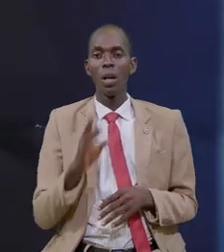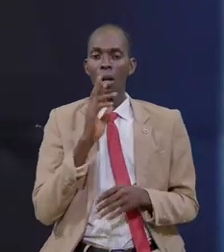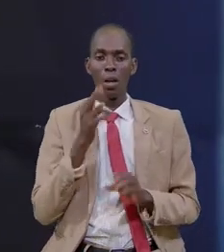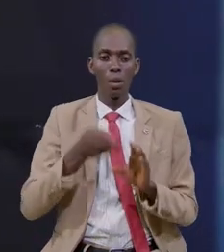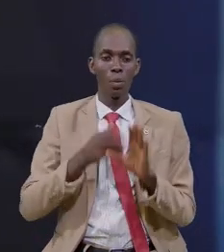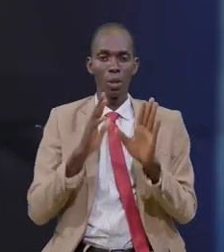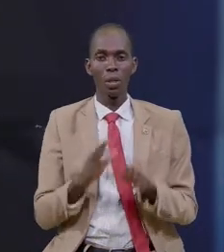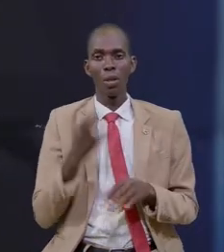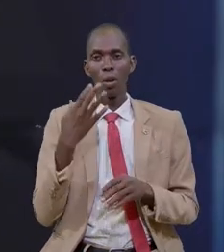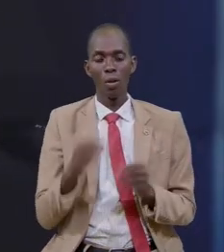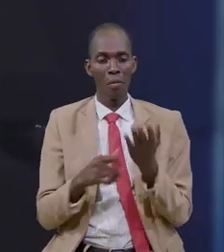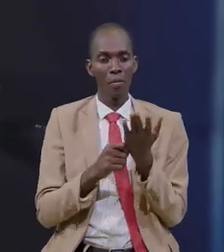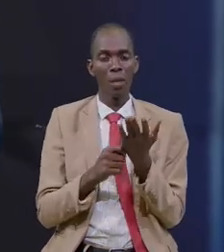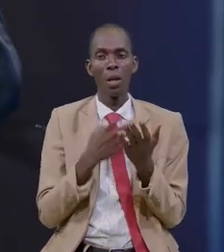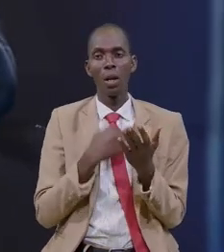chair,